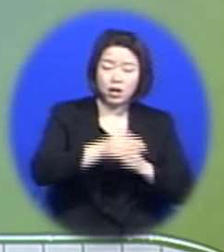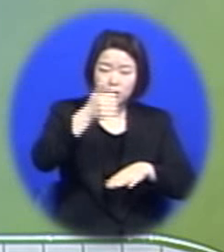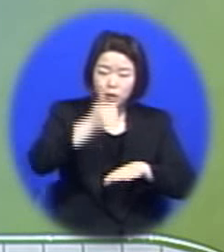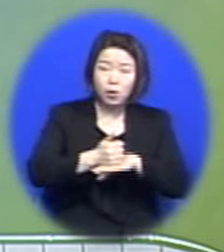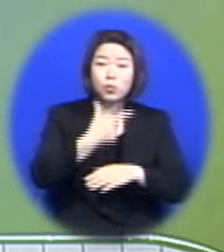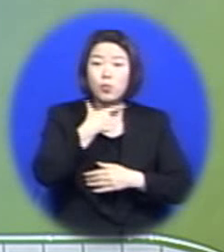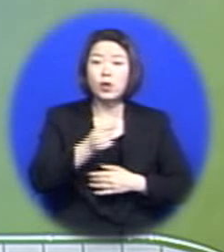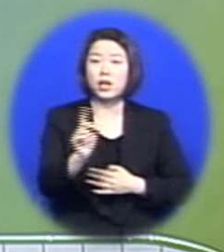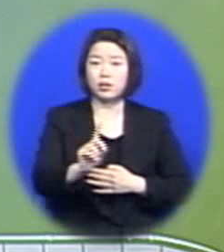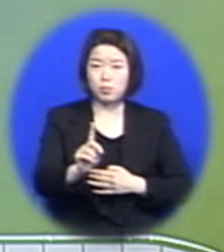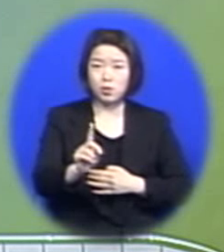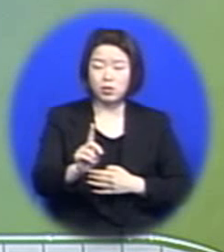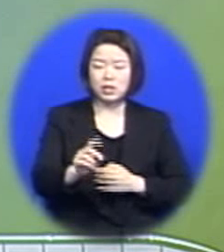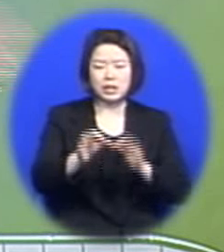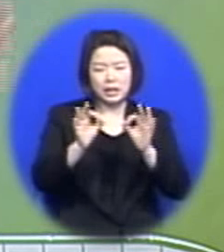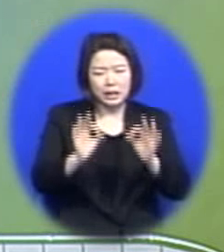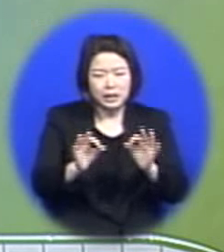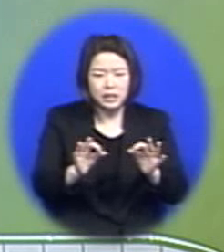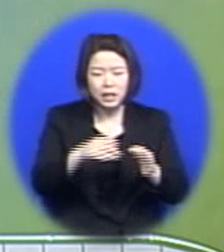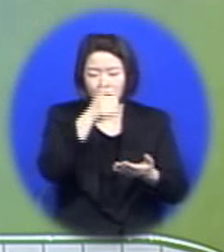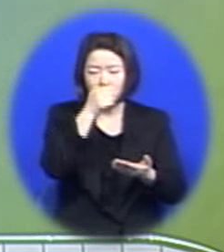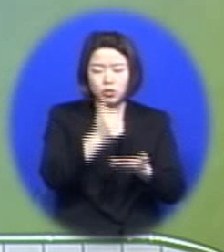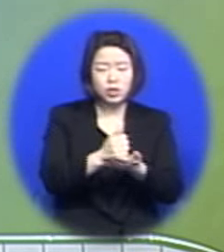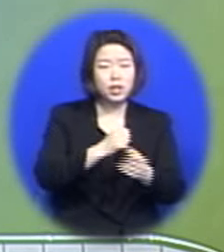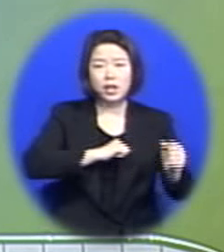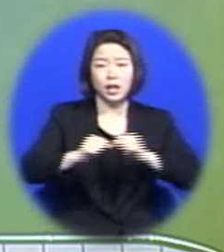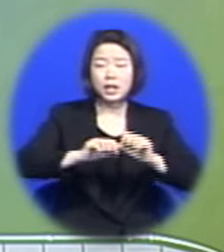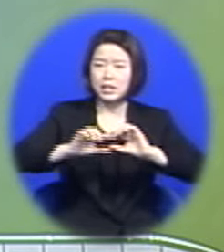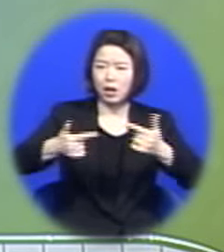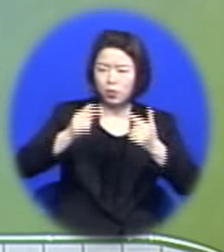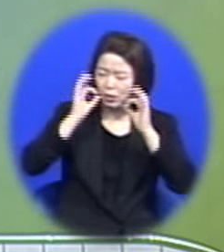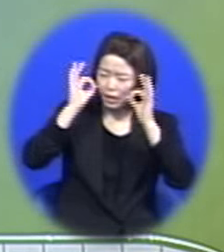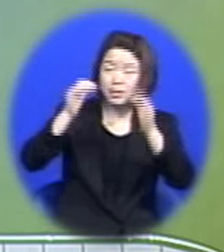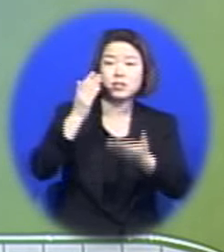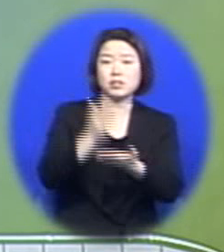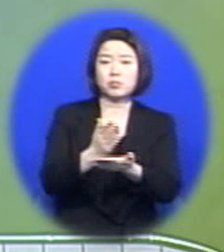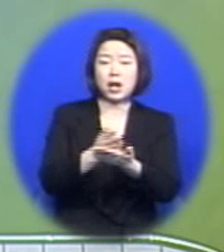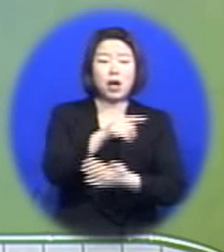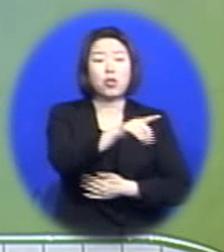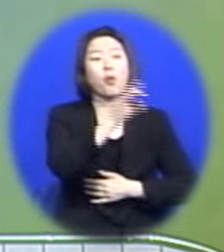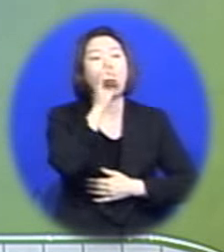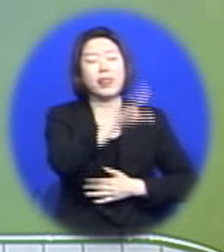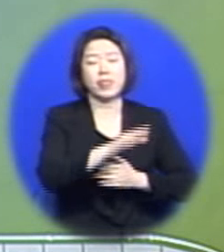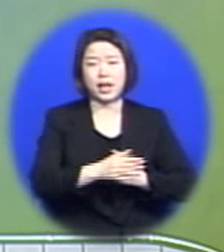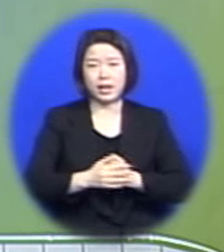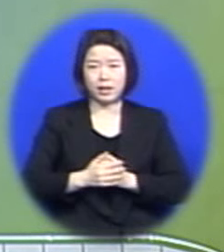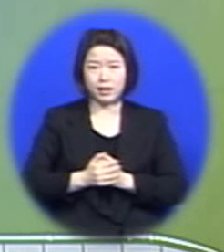아십니까? 이제는 죄 안 지으려고 하지 마. 너는 안 되는 거야.